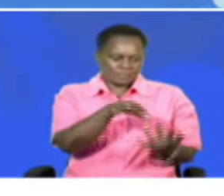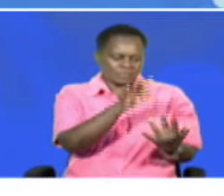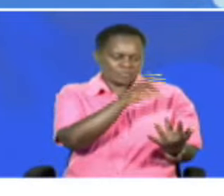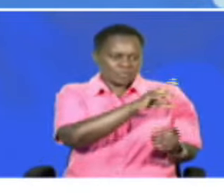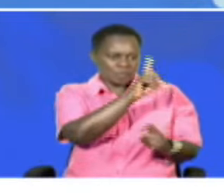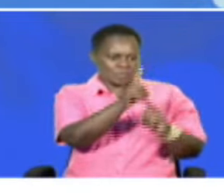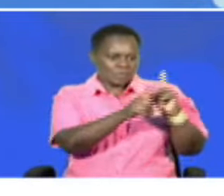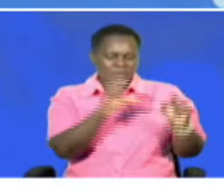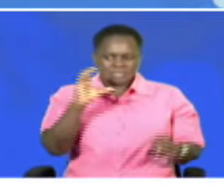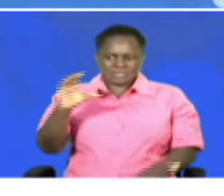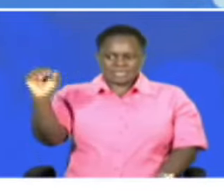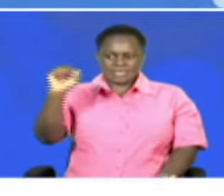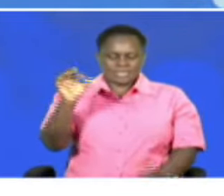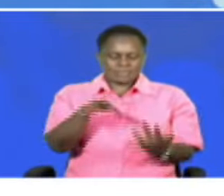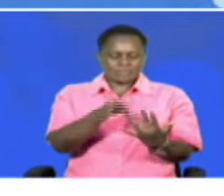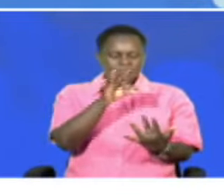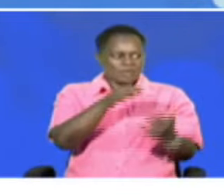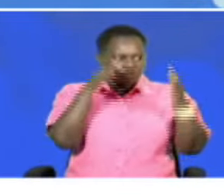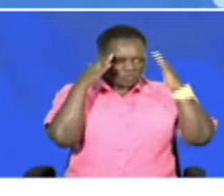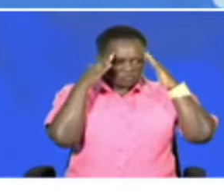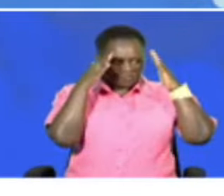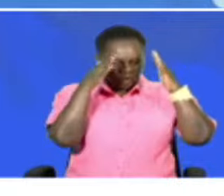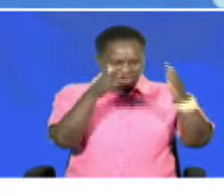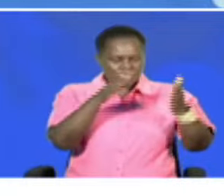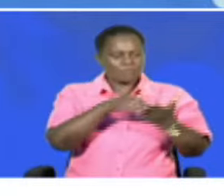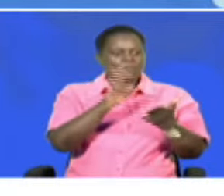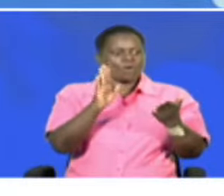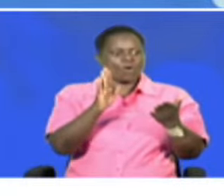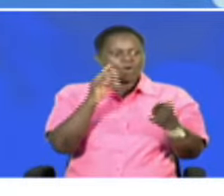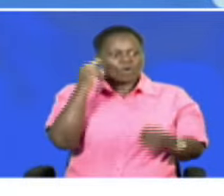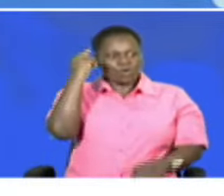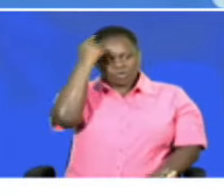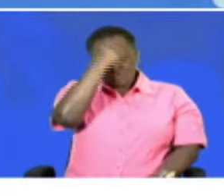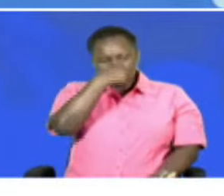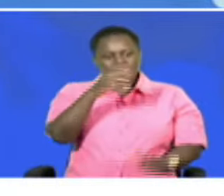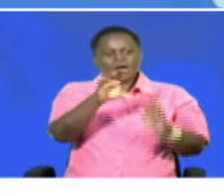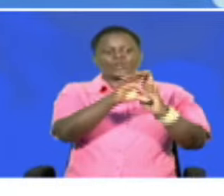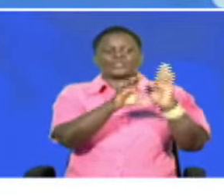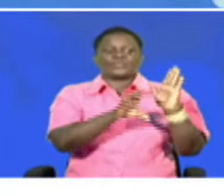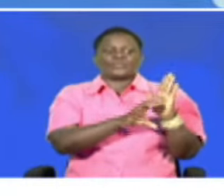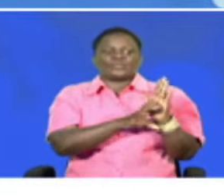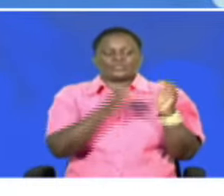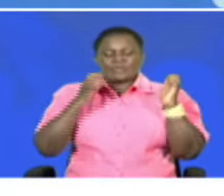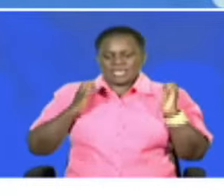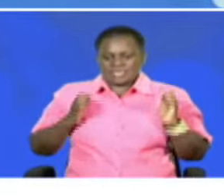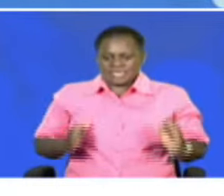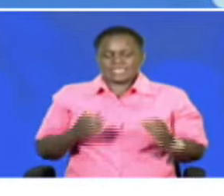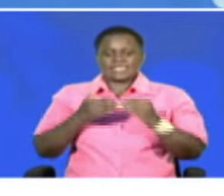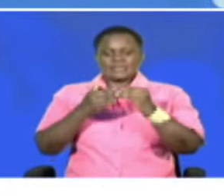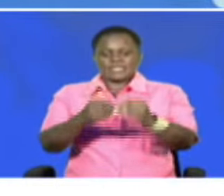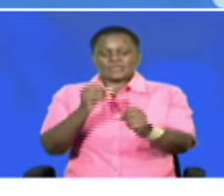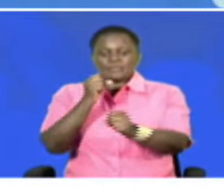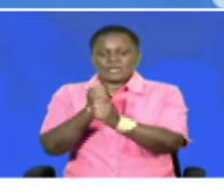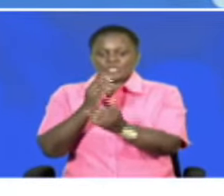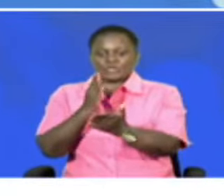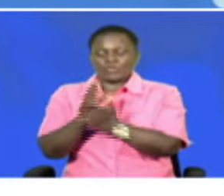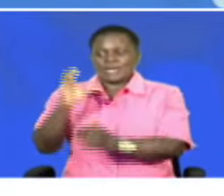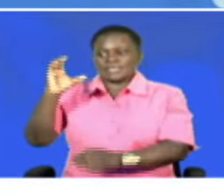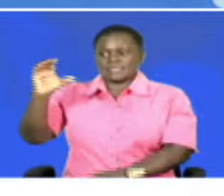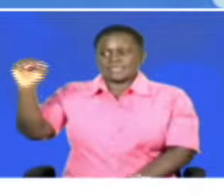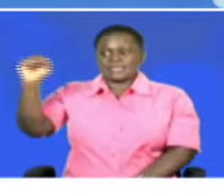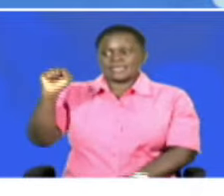inayowapiga msasa mawaziri wateule kuzingatia mno sura ya sita ya katiba kuhusu maadili na uongozi, kuhakikisha kuwa